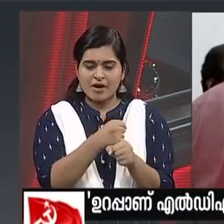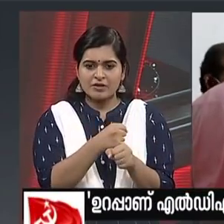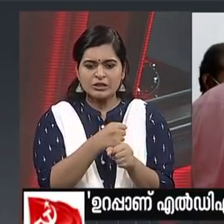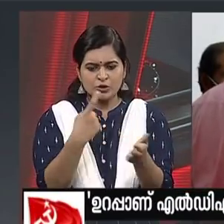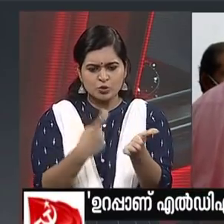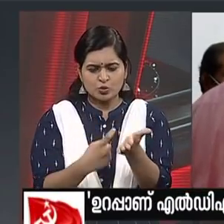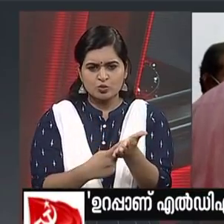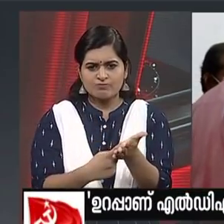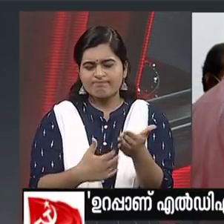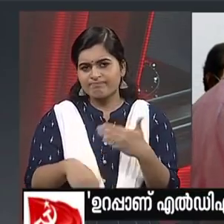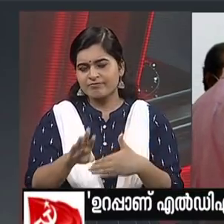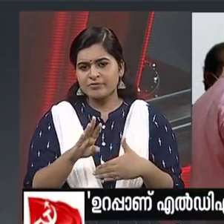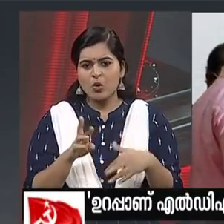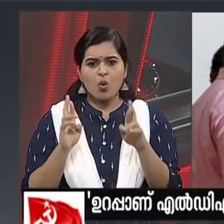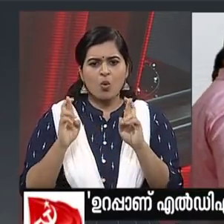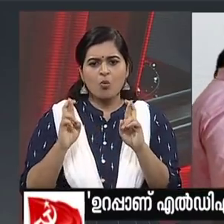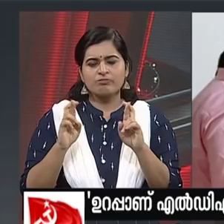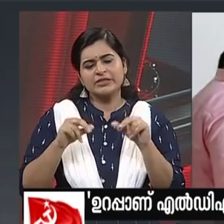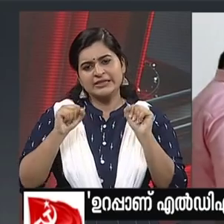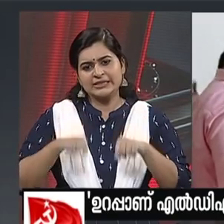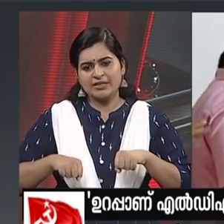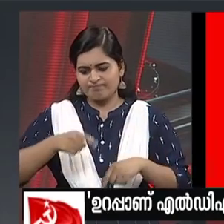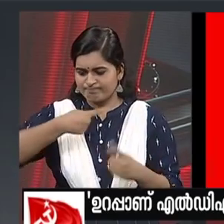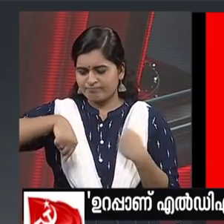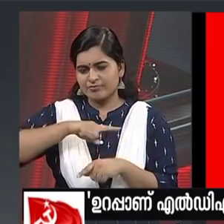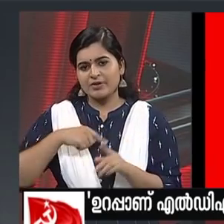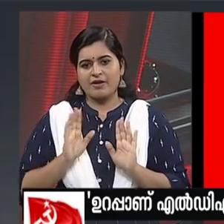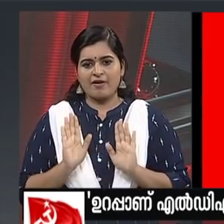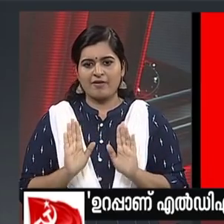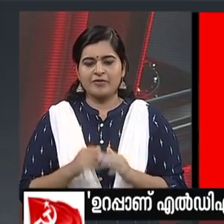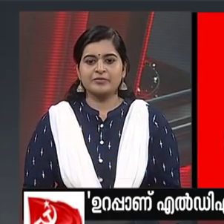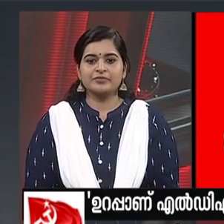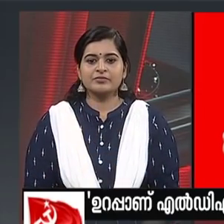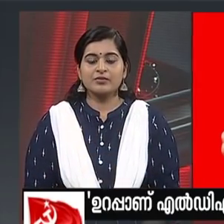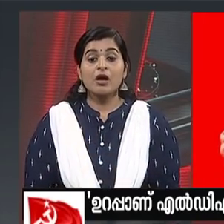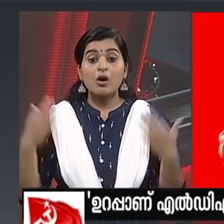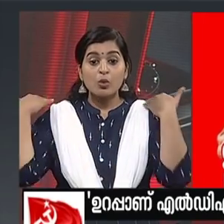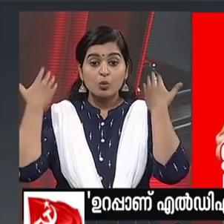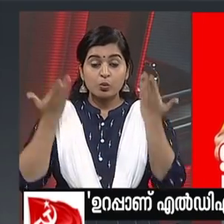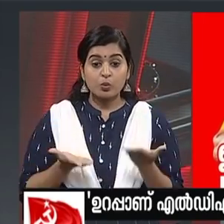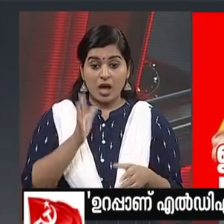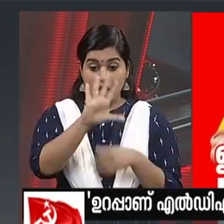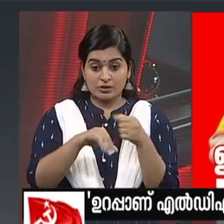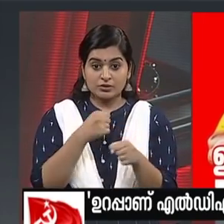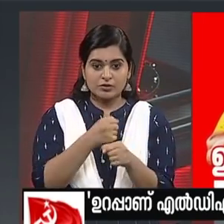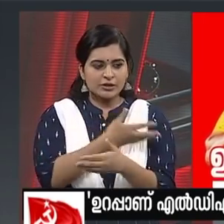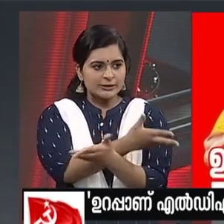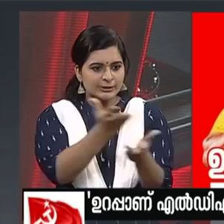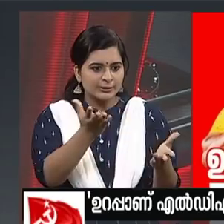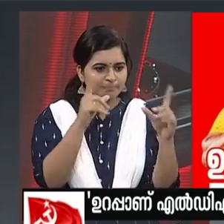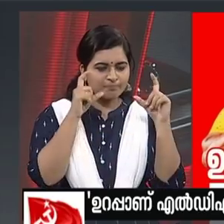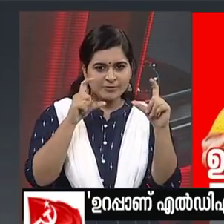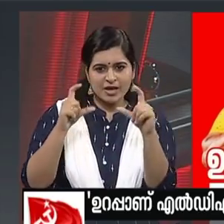എന്ന ഉറപ്പാണ് ഉയർത്തിപ്പിടിക്കുന്നത്. ഉറപ്പുകൾ പാലിച്ചതും തുടർഭരണം ഉറപ്പാണെന്ന് സൂചിപ്പിച്ചുമാണ് LDFന്റെ